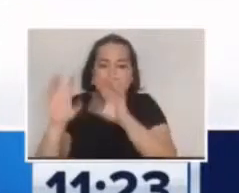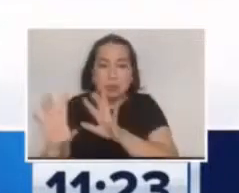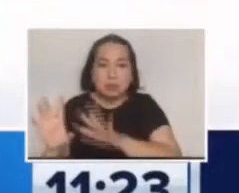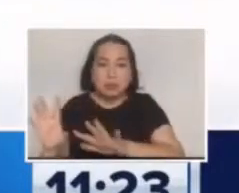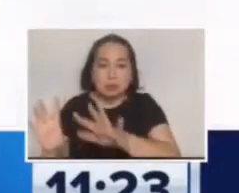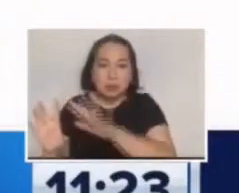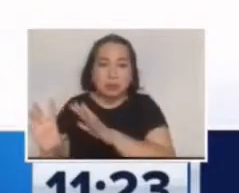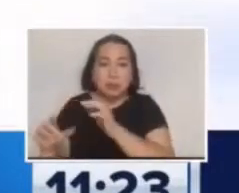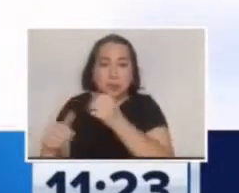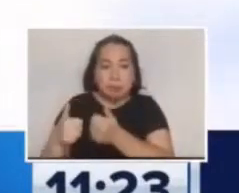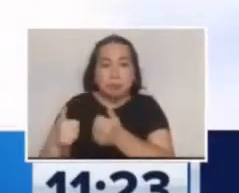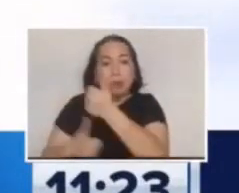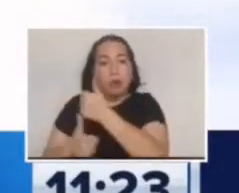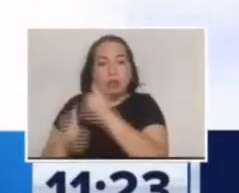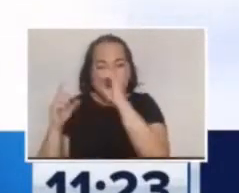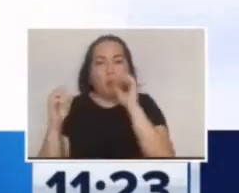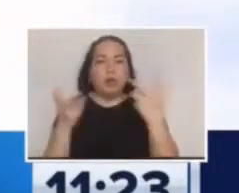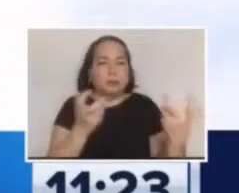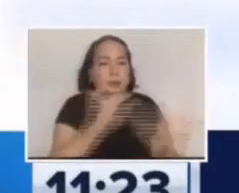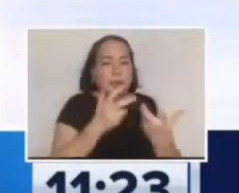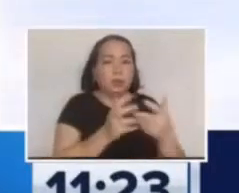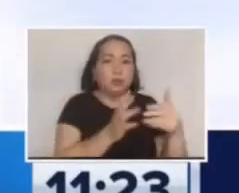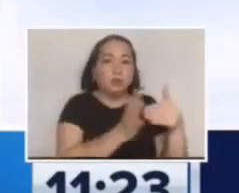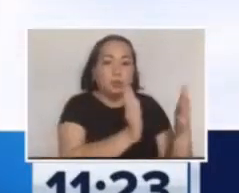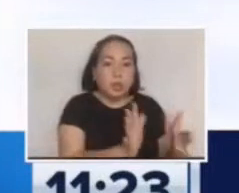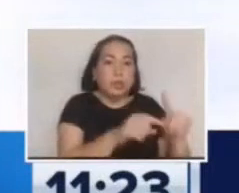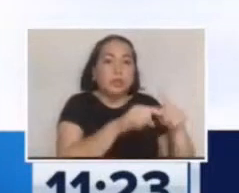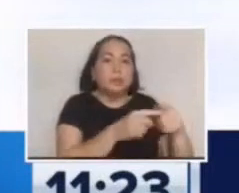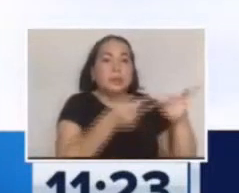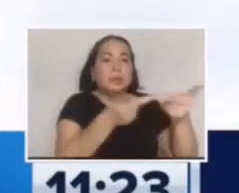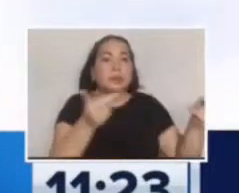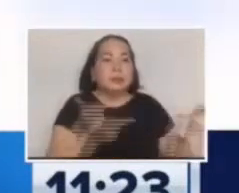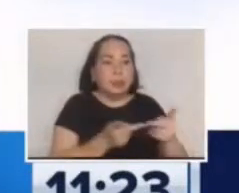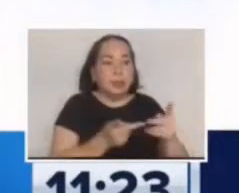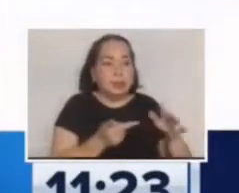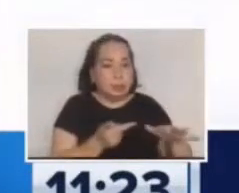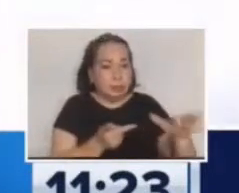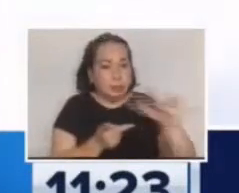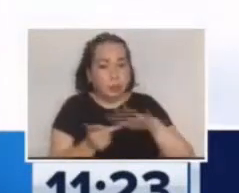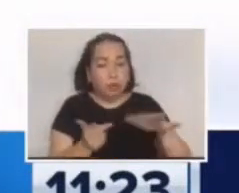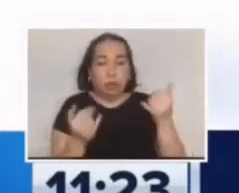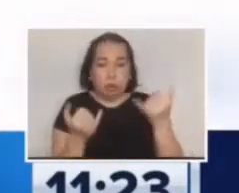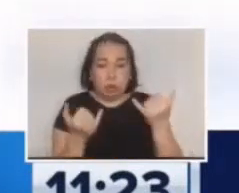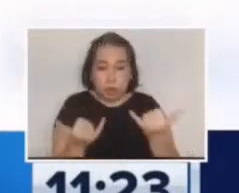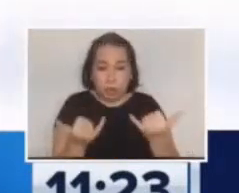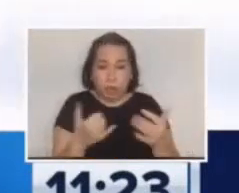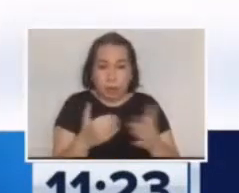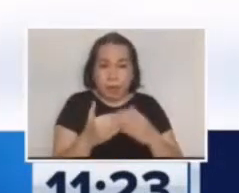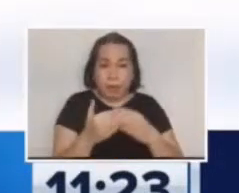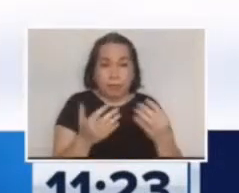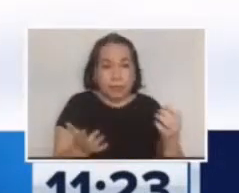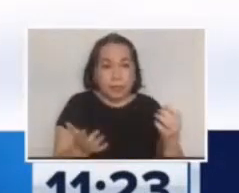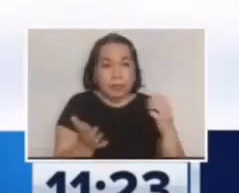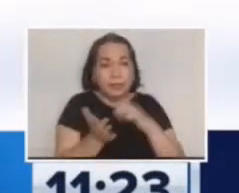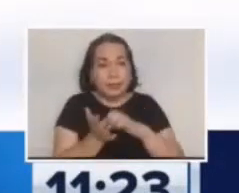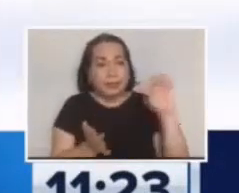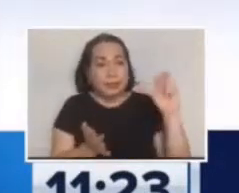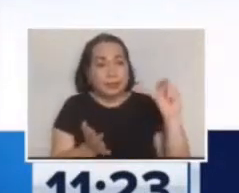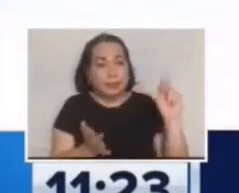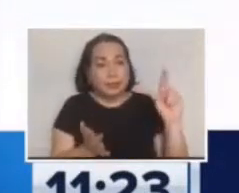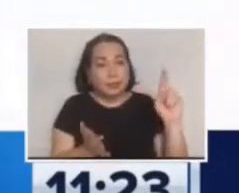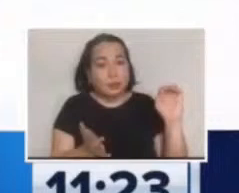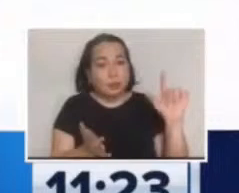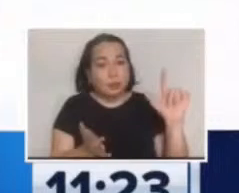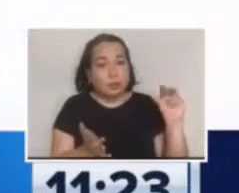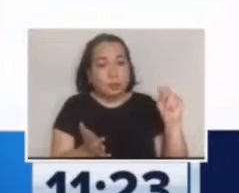access sa online platform, kung meron ba silang mga gadgets sa bahay, at saka kung ano ang preferred